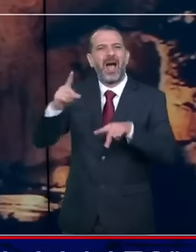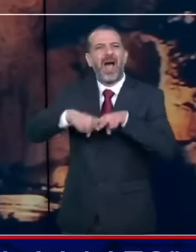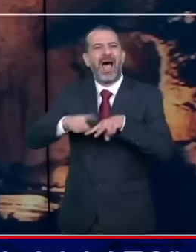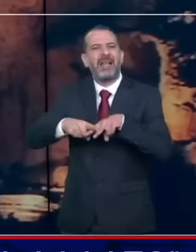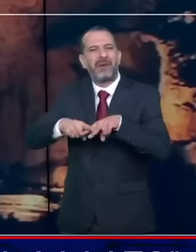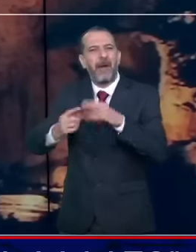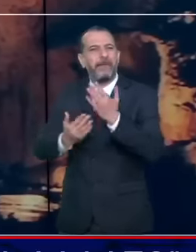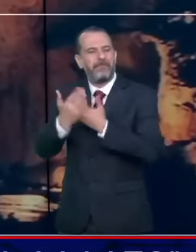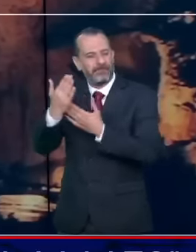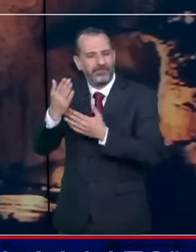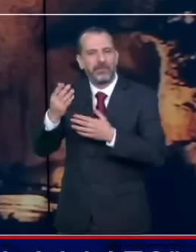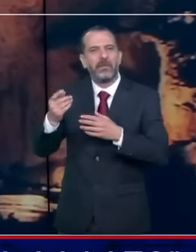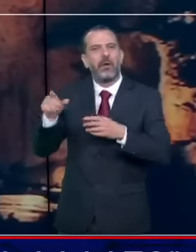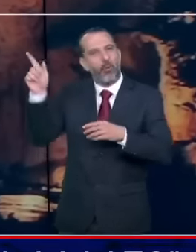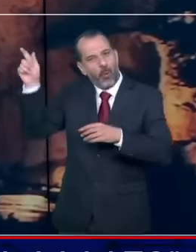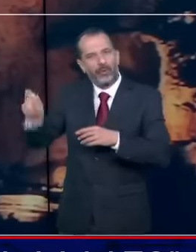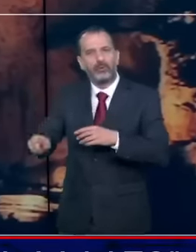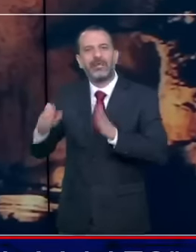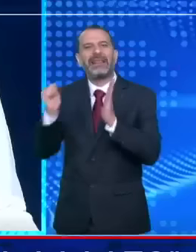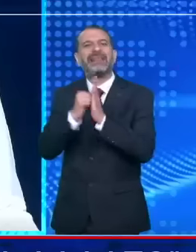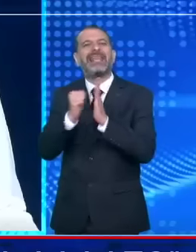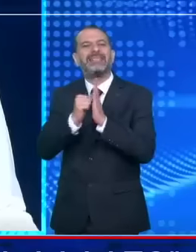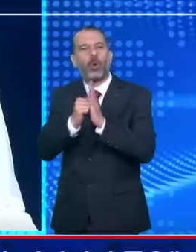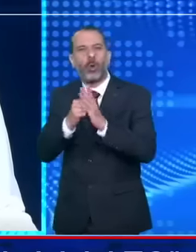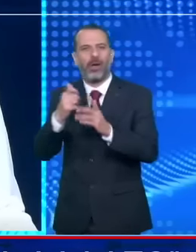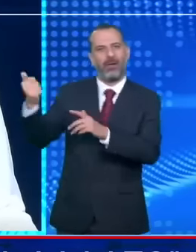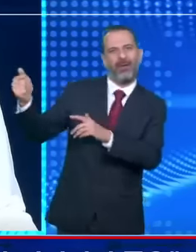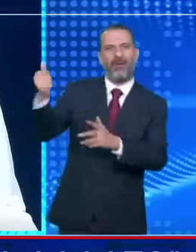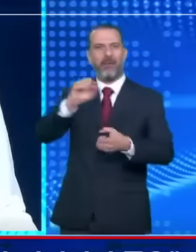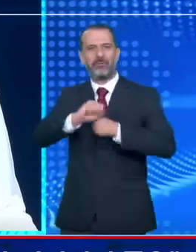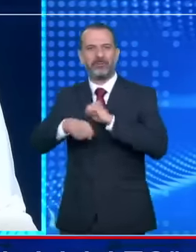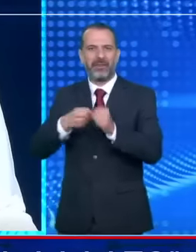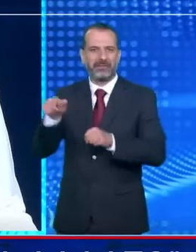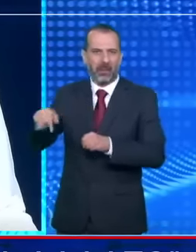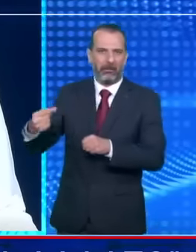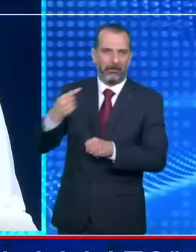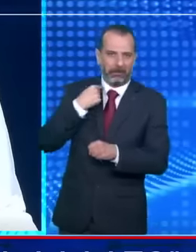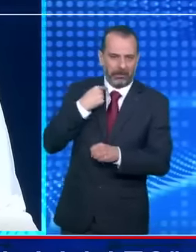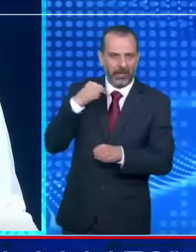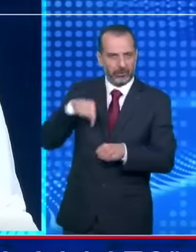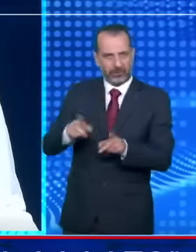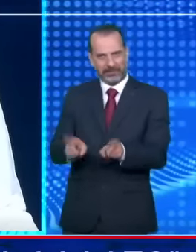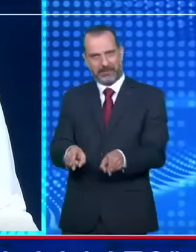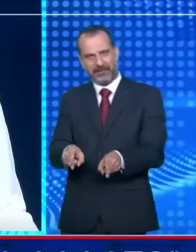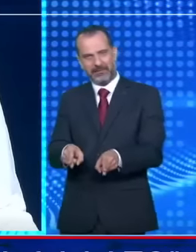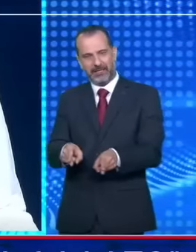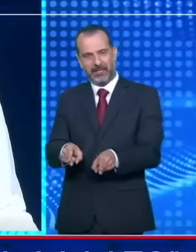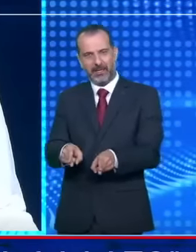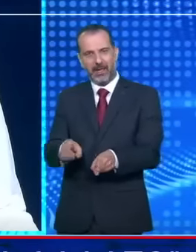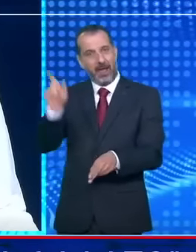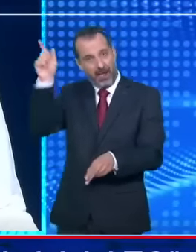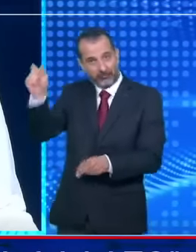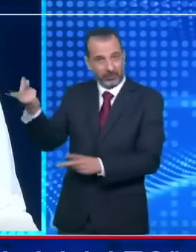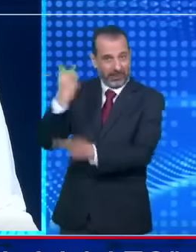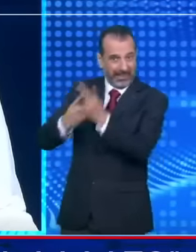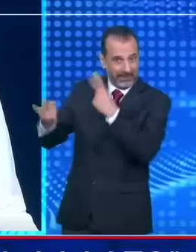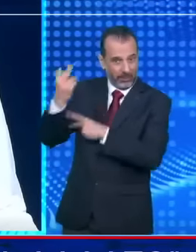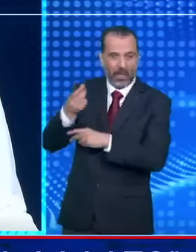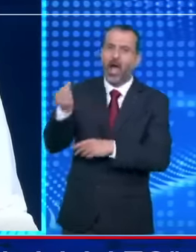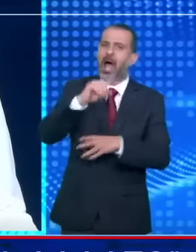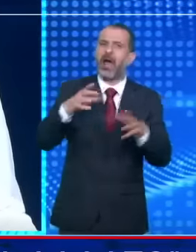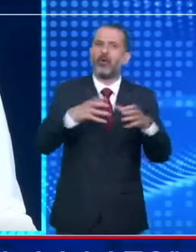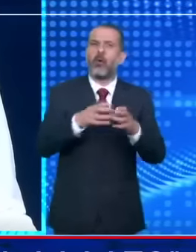να κάνει ένα TikTok και δεν του βγήκε και τώρα το σταμάτησε. Ή η Νέα Αριστερά η